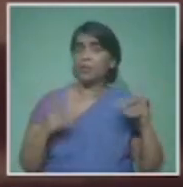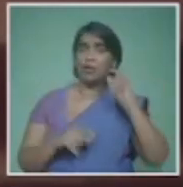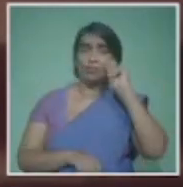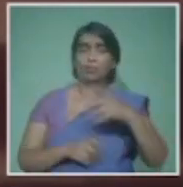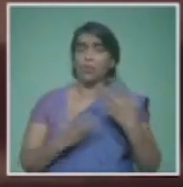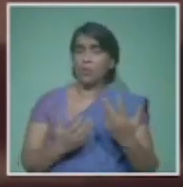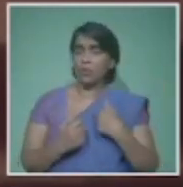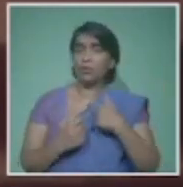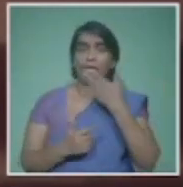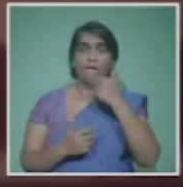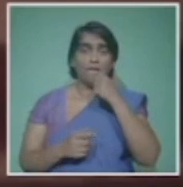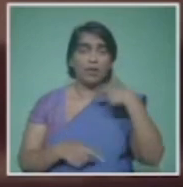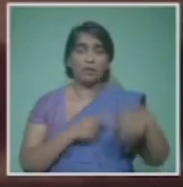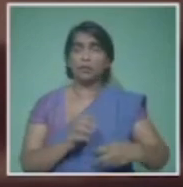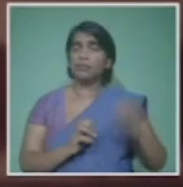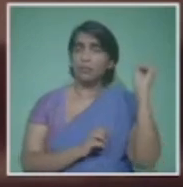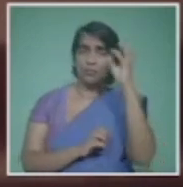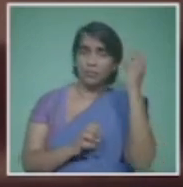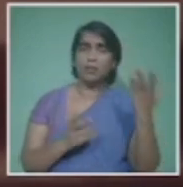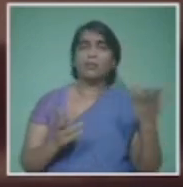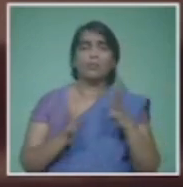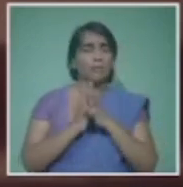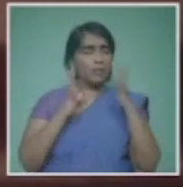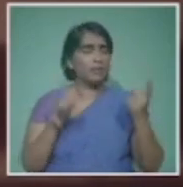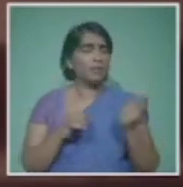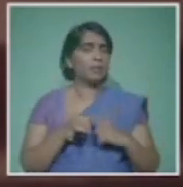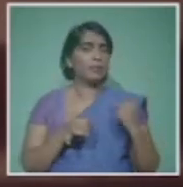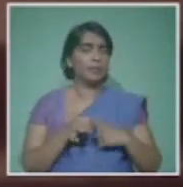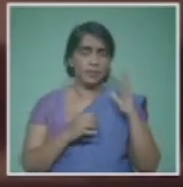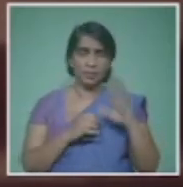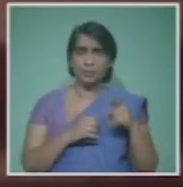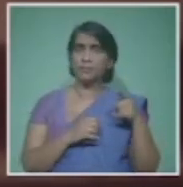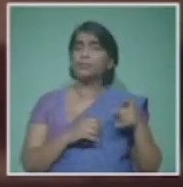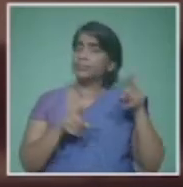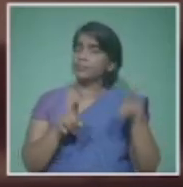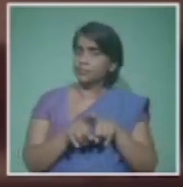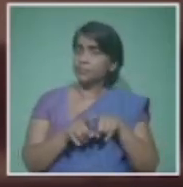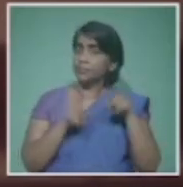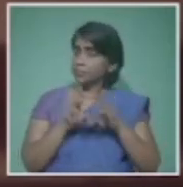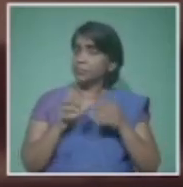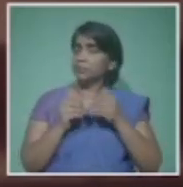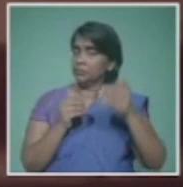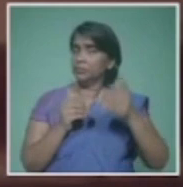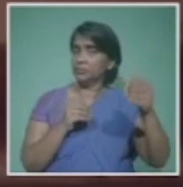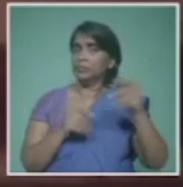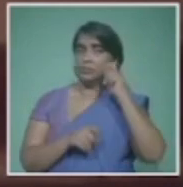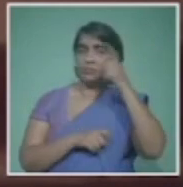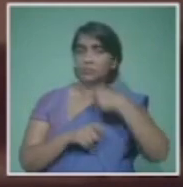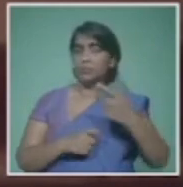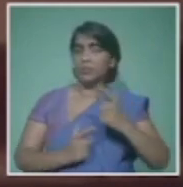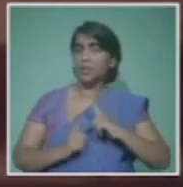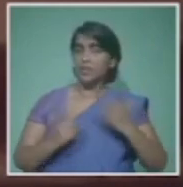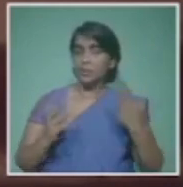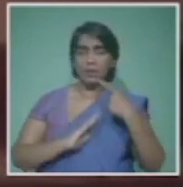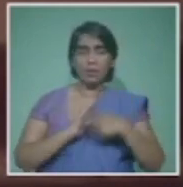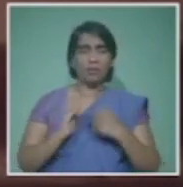ජනතාවට අවශ්‍ය විදියට වතුර පොම්පේ දාලා තියන්න බෑ. මේ වගේ ප්‍රශ්න විශාල සංඛ්‍යාවක් තියෙනවා. ඒකන්ද මේ විදියට ගිහිල්ලා ජනතාව ජීවත් කරන්න